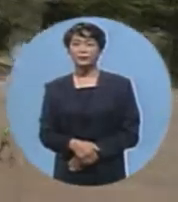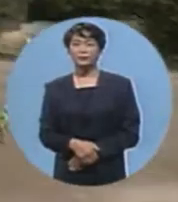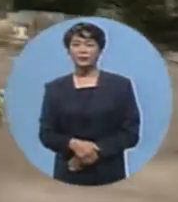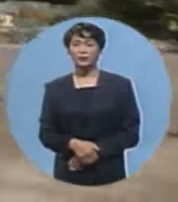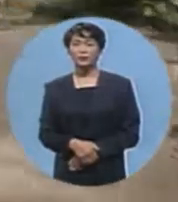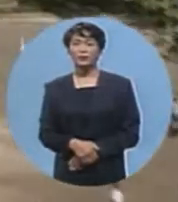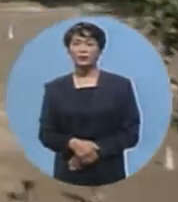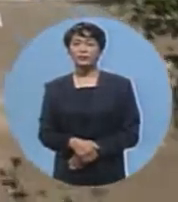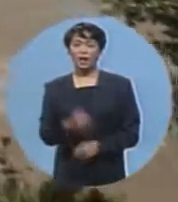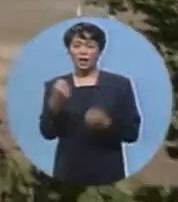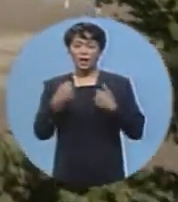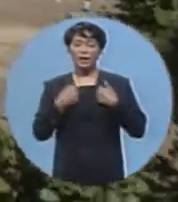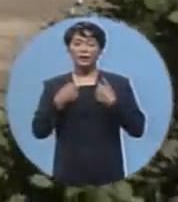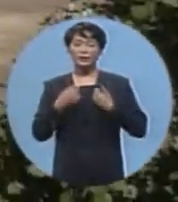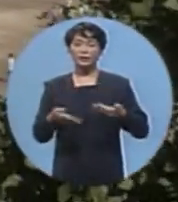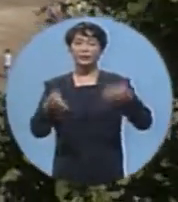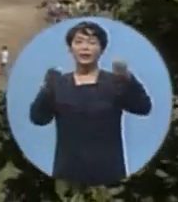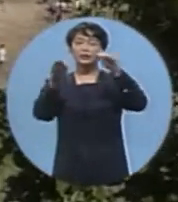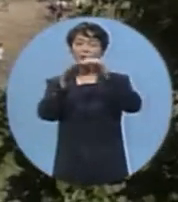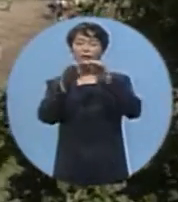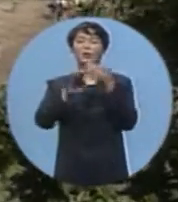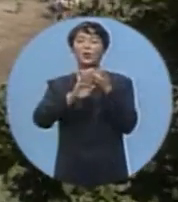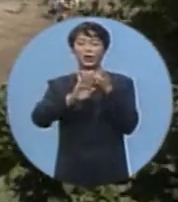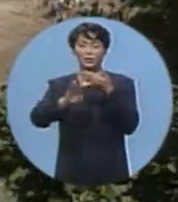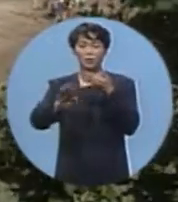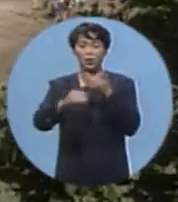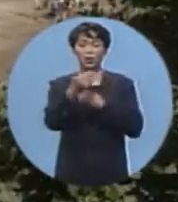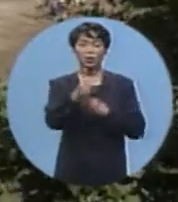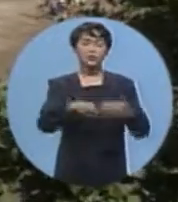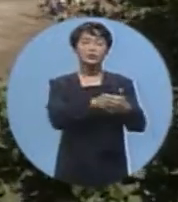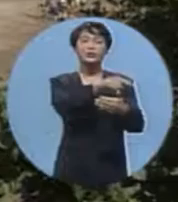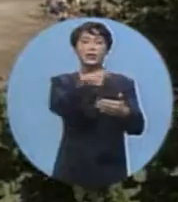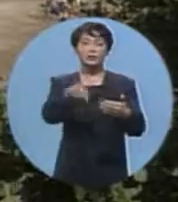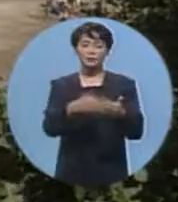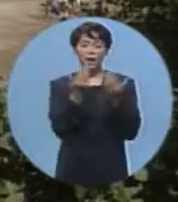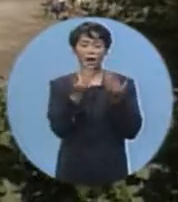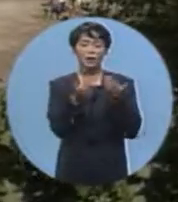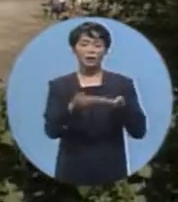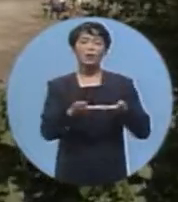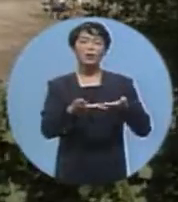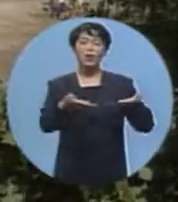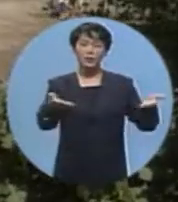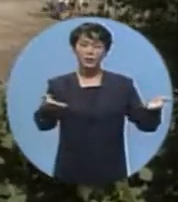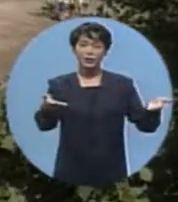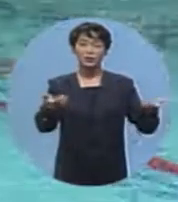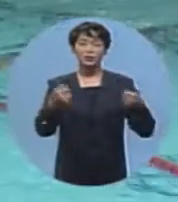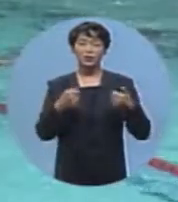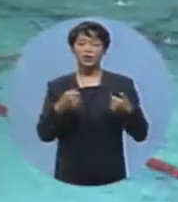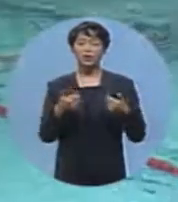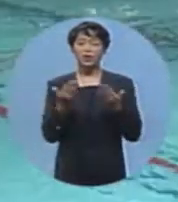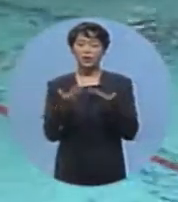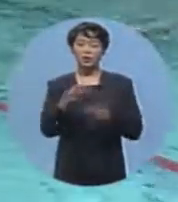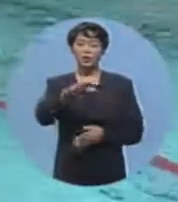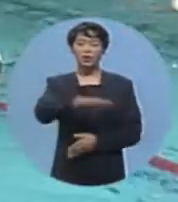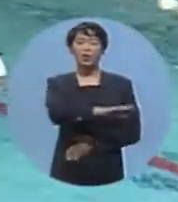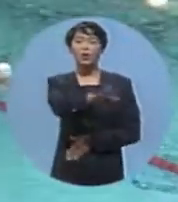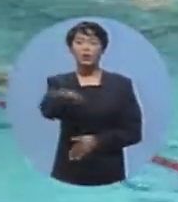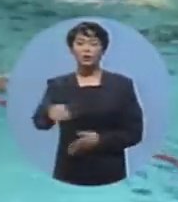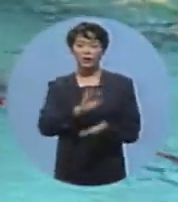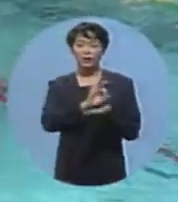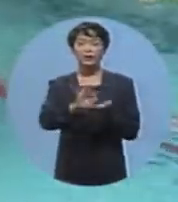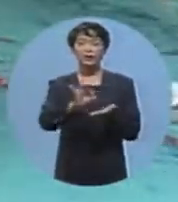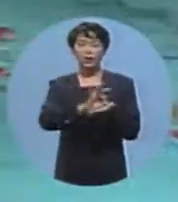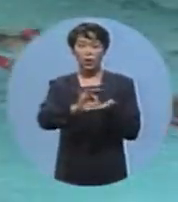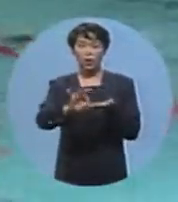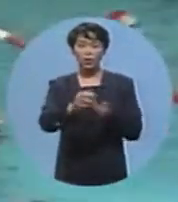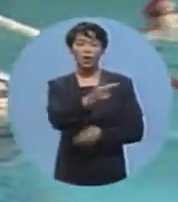こうした体育館のほかに、区内では、学校開放による校庭の利用や温水プールなど、さまざまなスポー